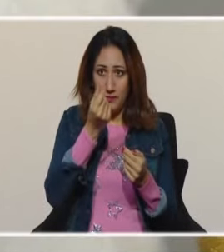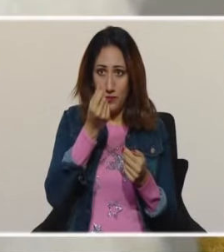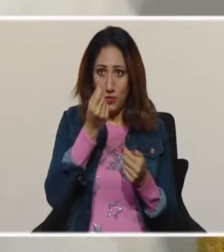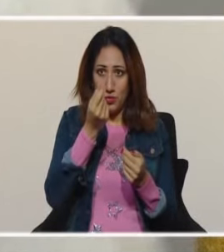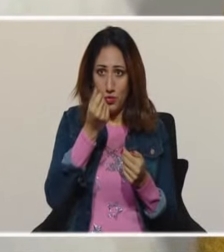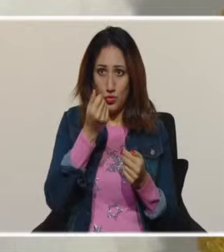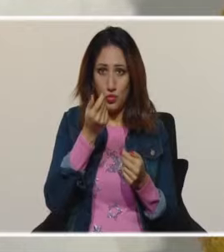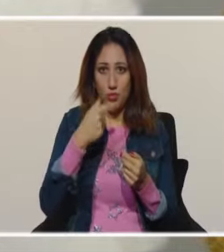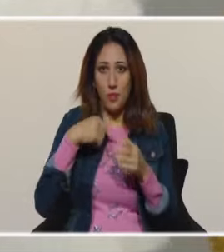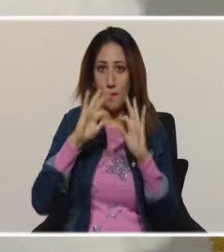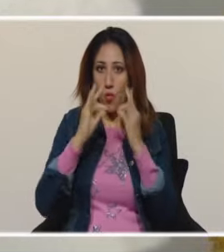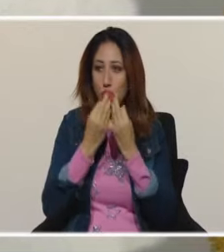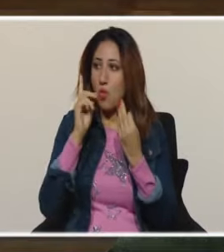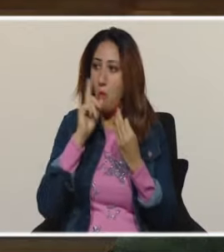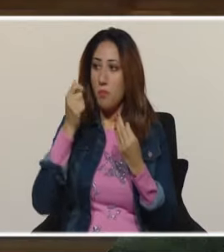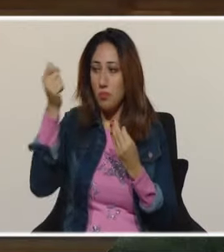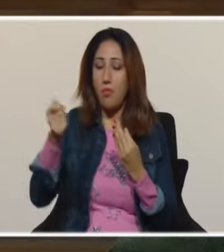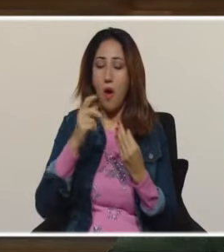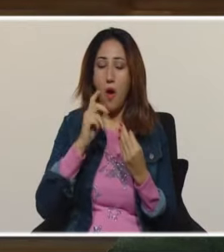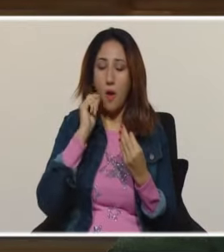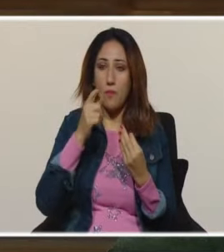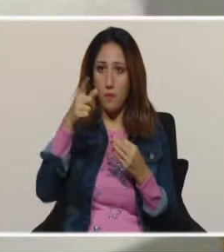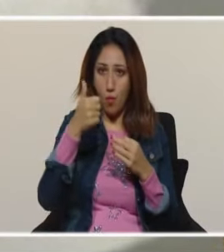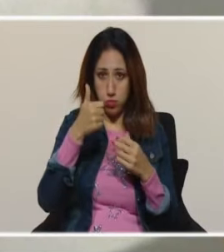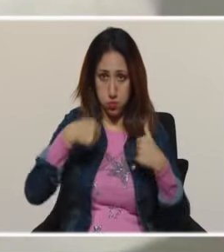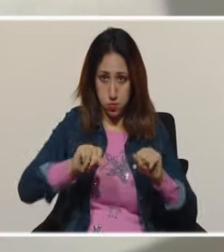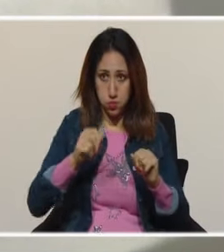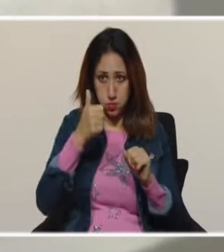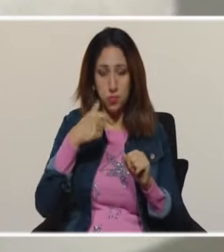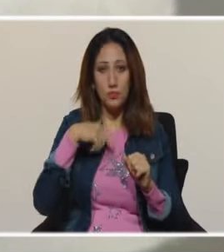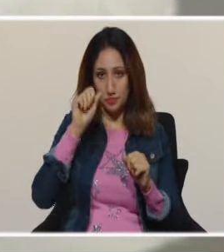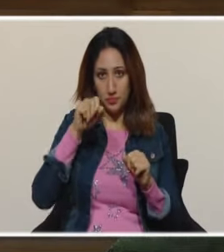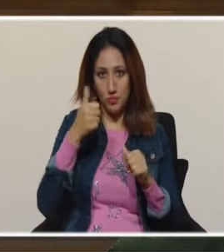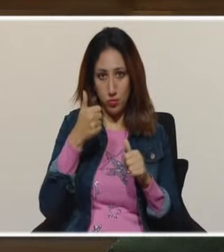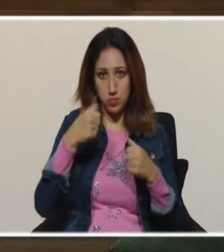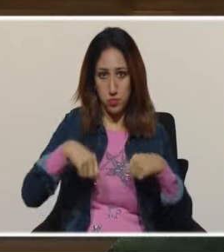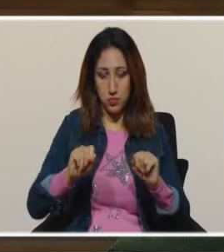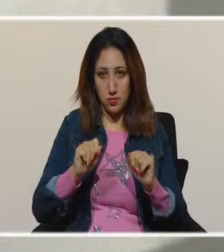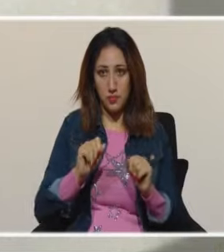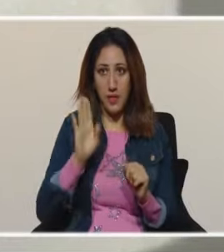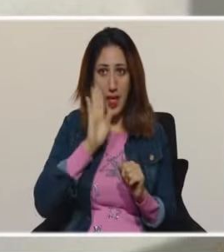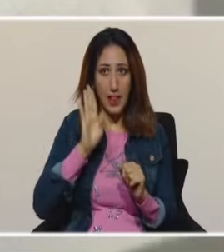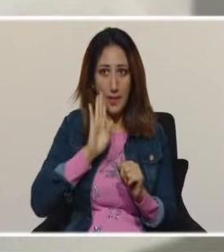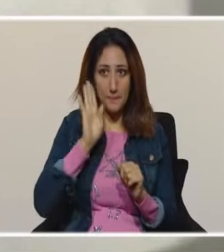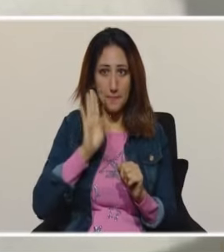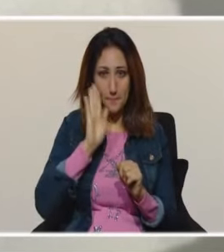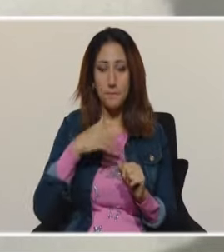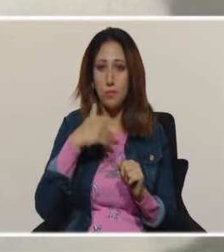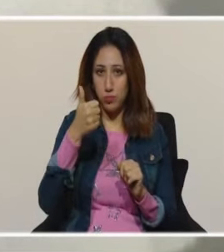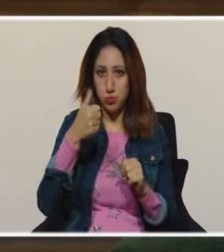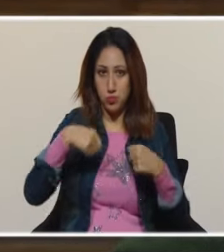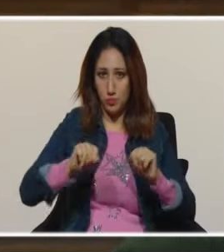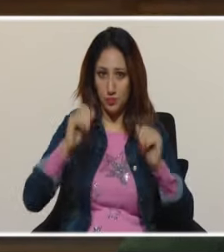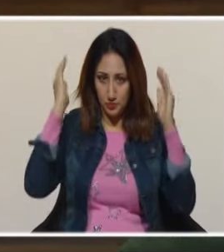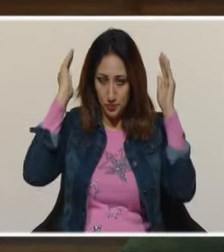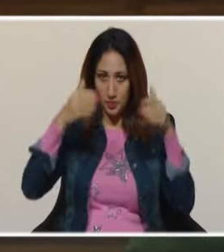على الاسره بتاعتي. انت بتعرفي تسوقي توك توك؟ اه. ولا اتعلمتي؟ لا، انا بعرف السوق توك.